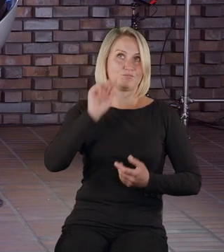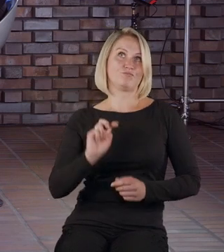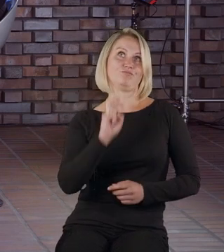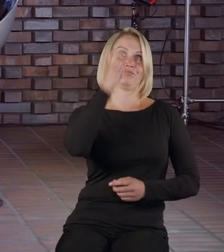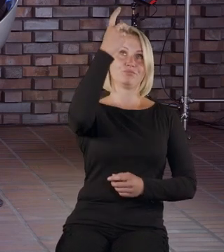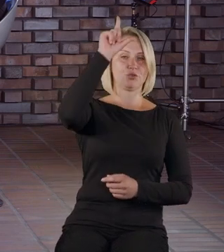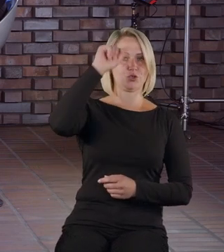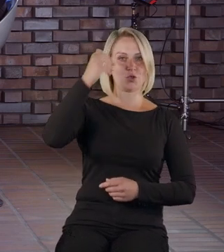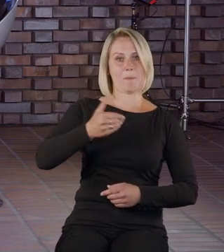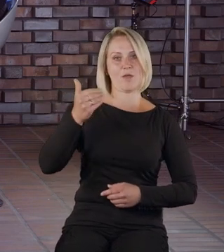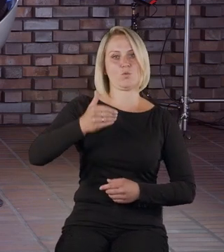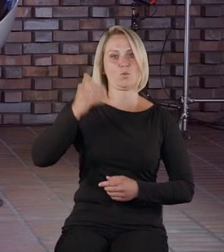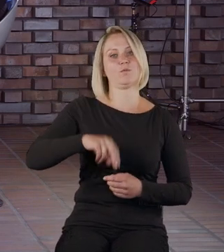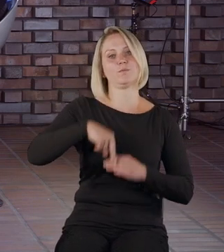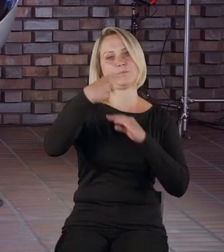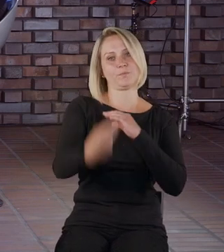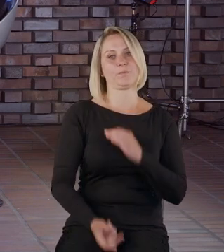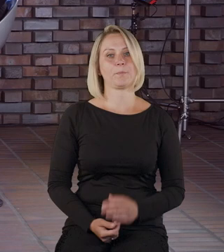metrów.